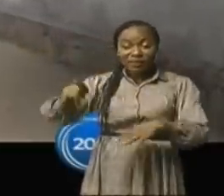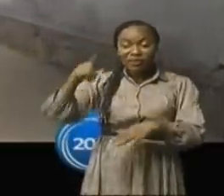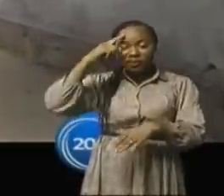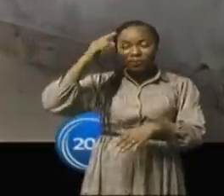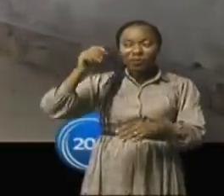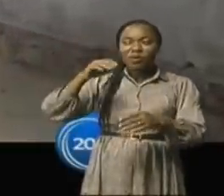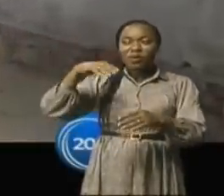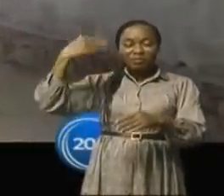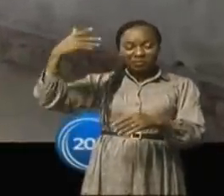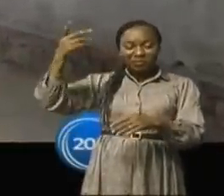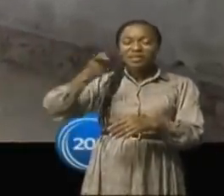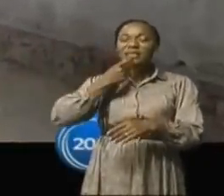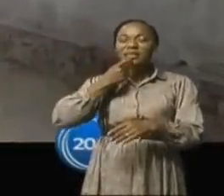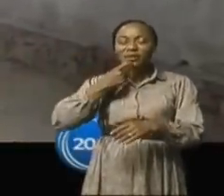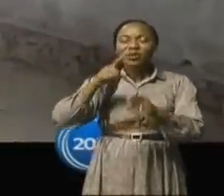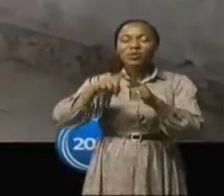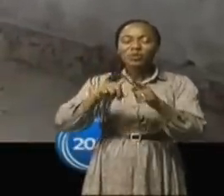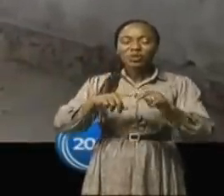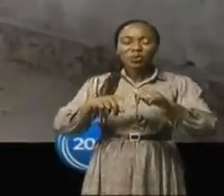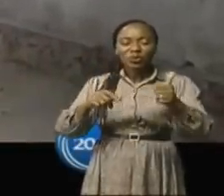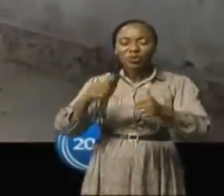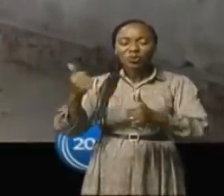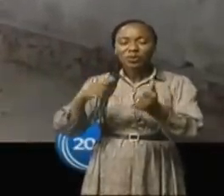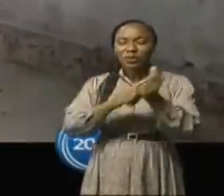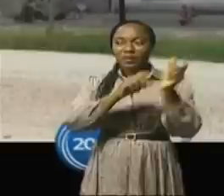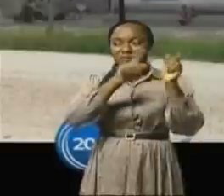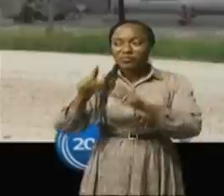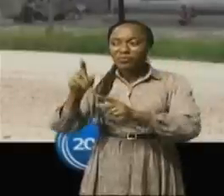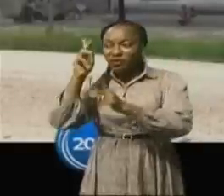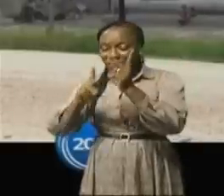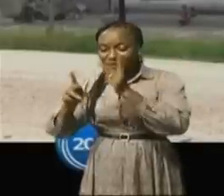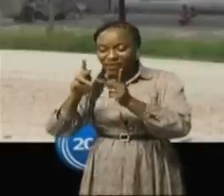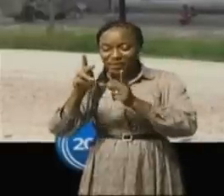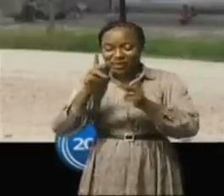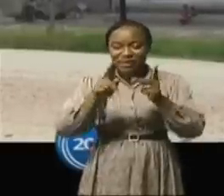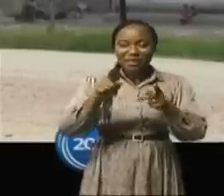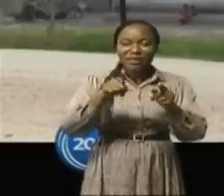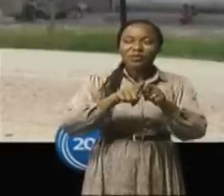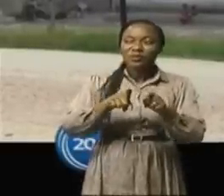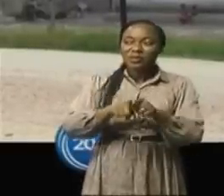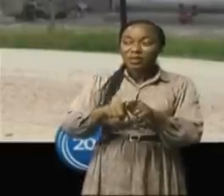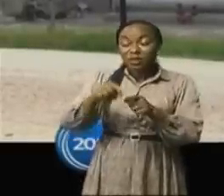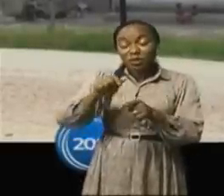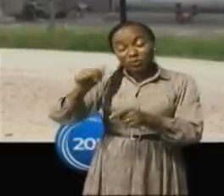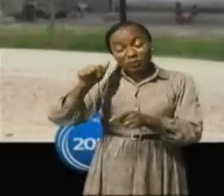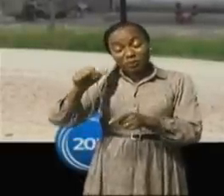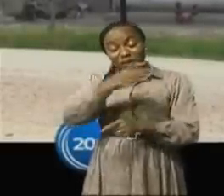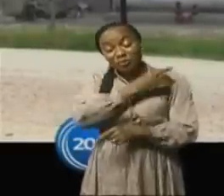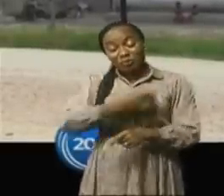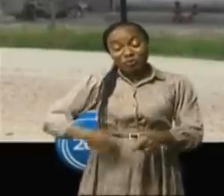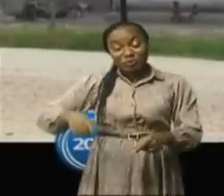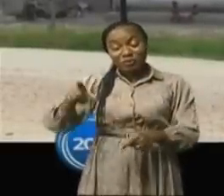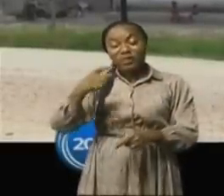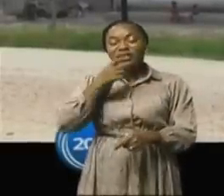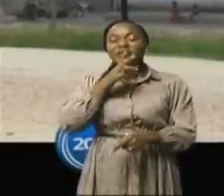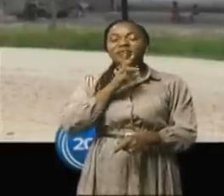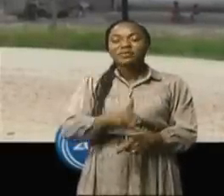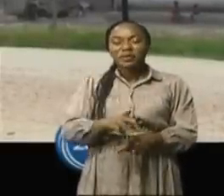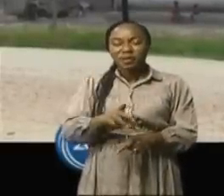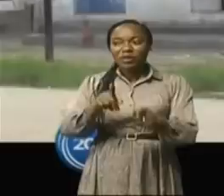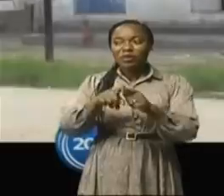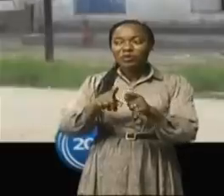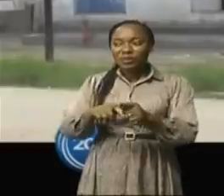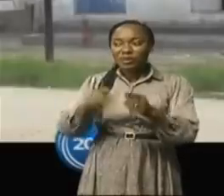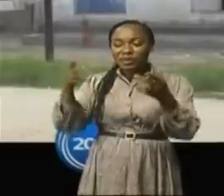futures et autres touristes. Malgré l'état de la commune, elle aussi l'ombre d'elle-même, le bourgmestre confirme la présence